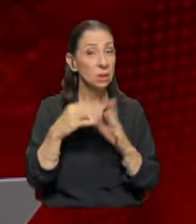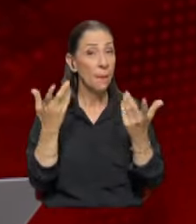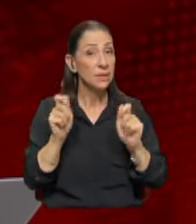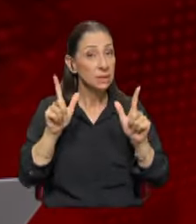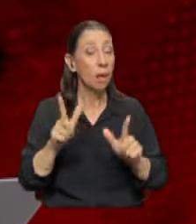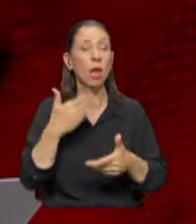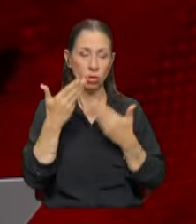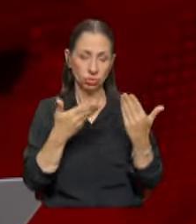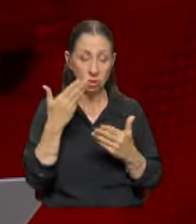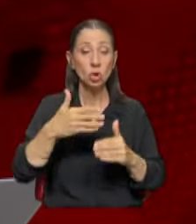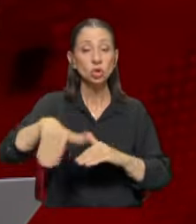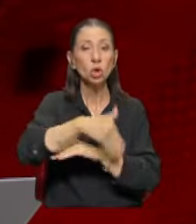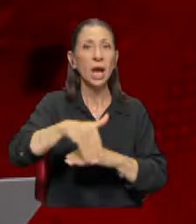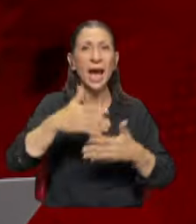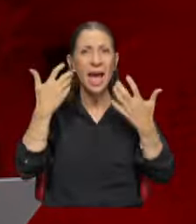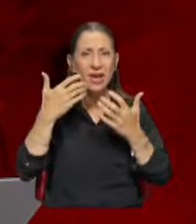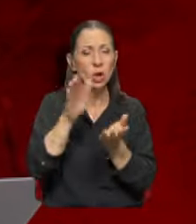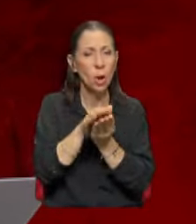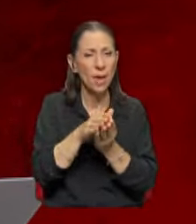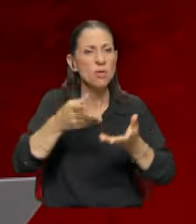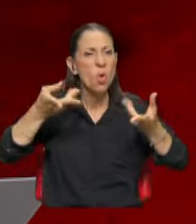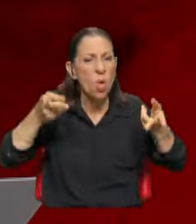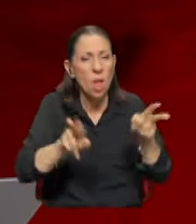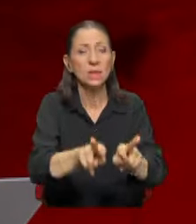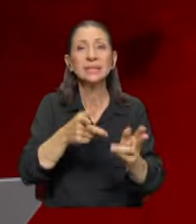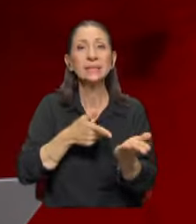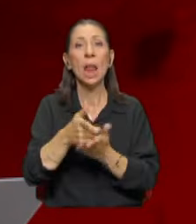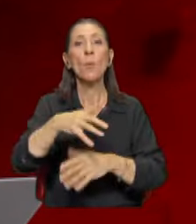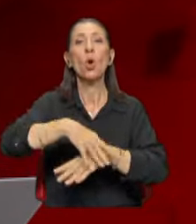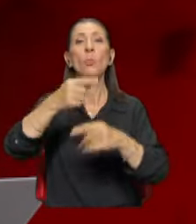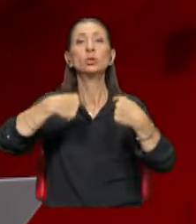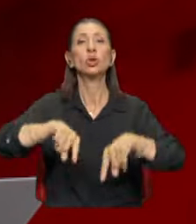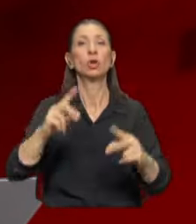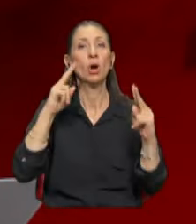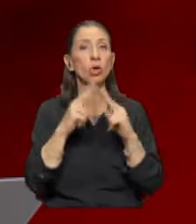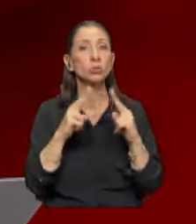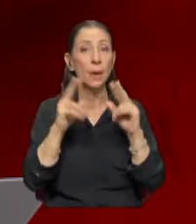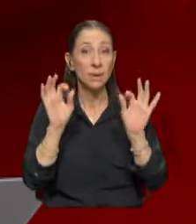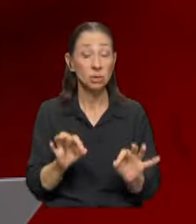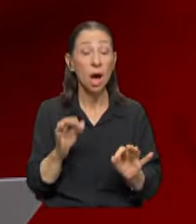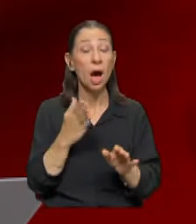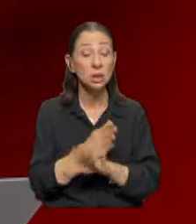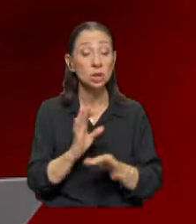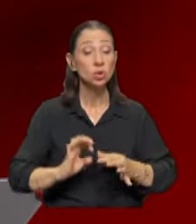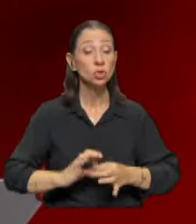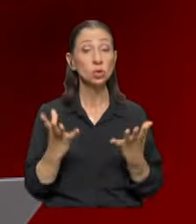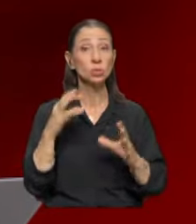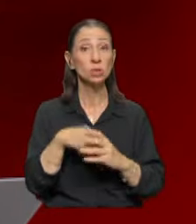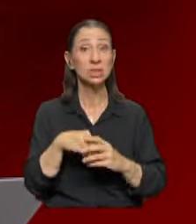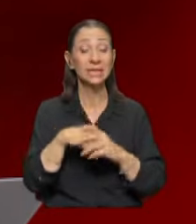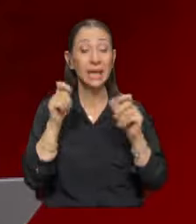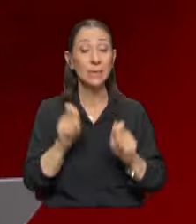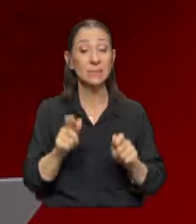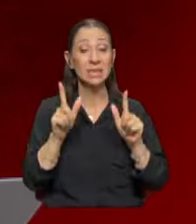aktaracağız. Sokaktaki hayvanları katletme yasası Tarım Komisyonu'nda görüşülmeye başladı. Aslında çözüm için